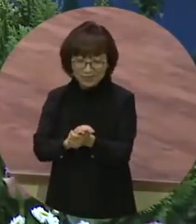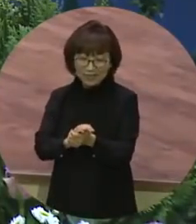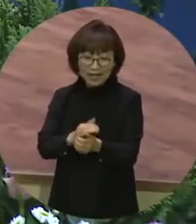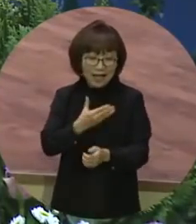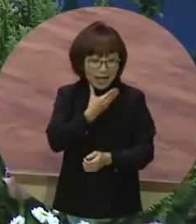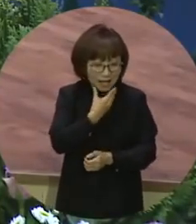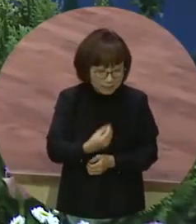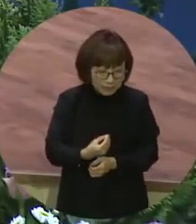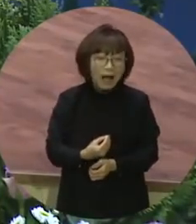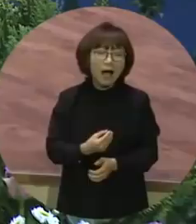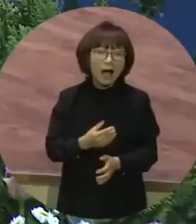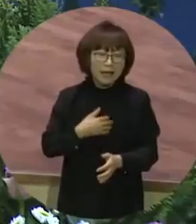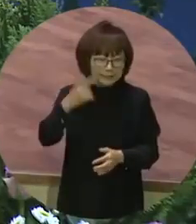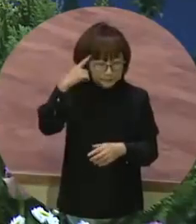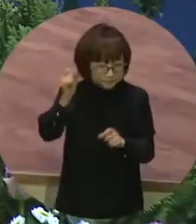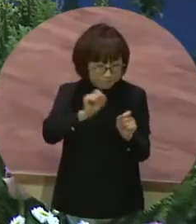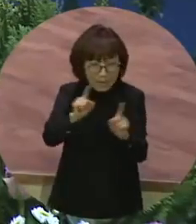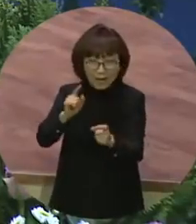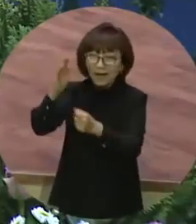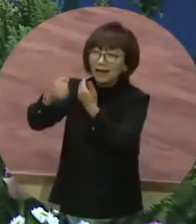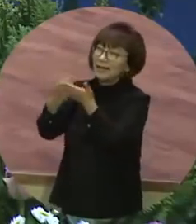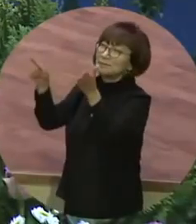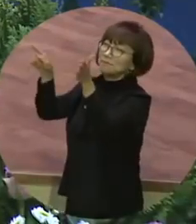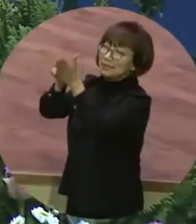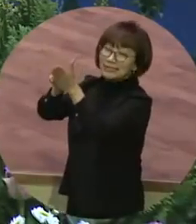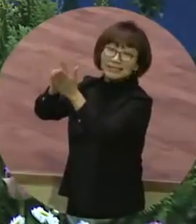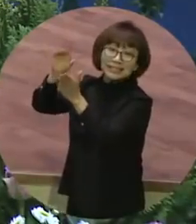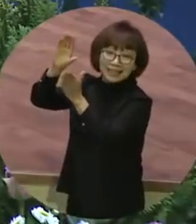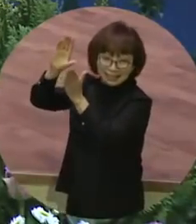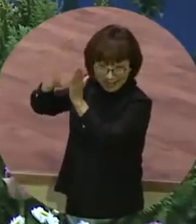빨리 돌아서는 것이